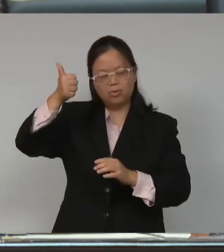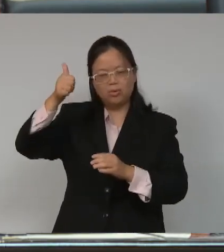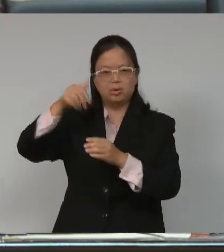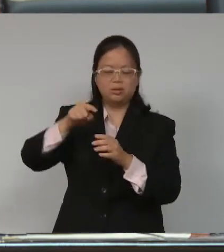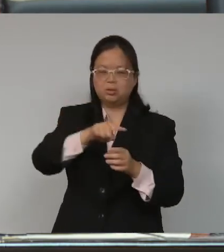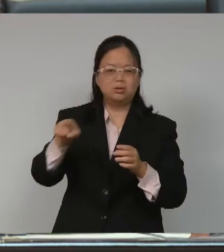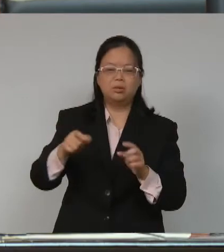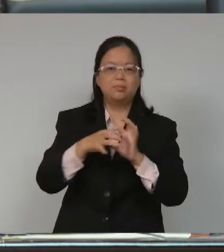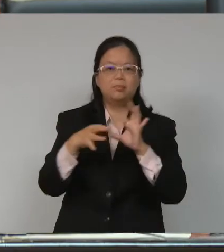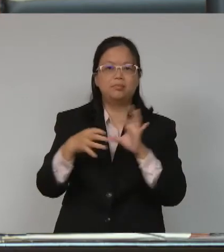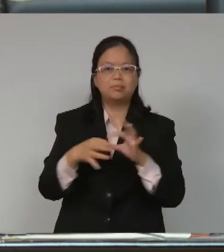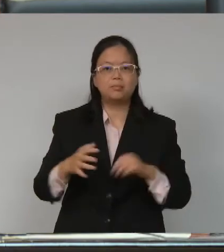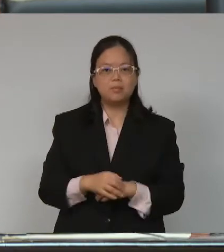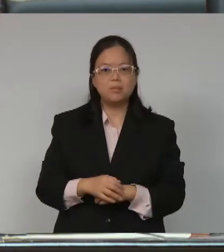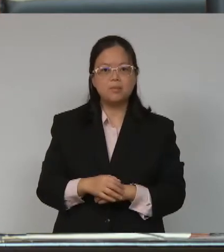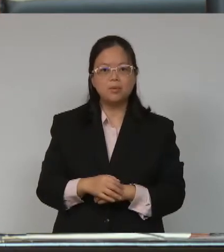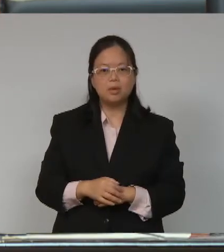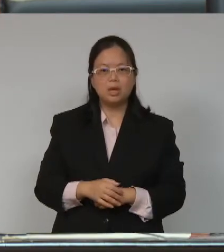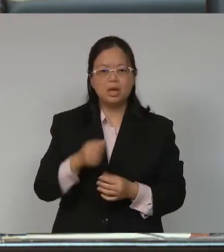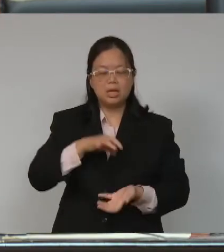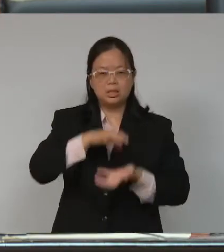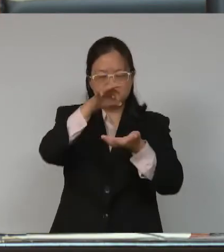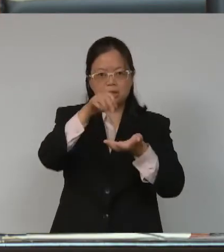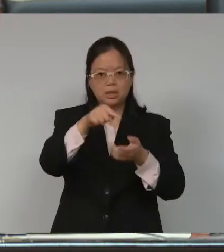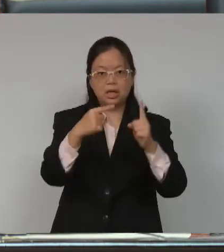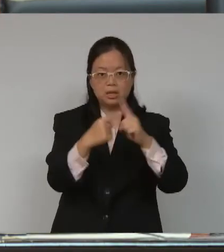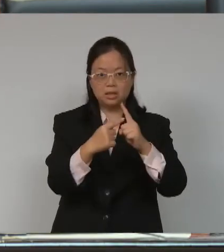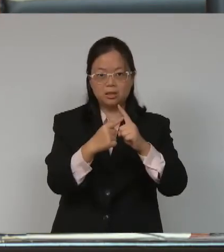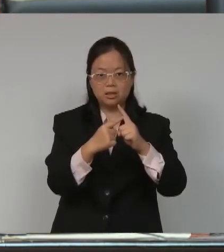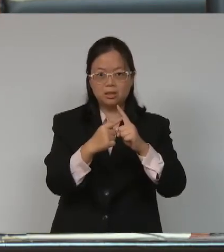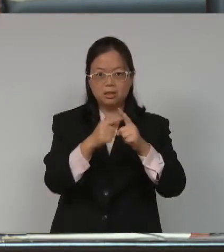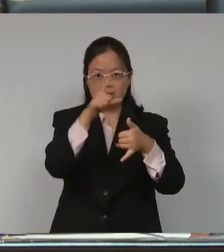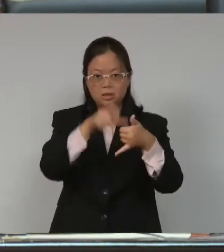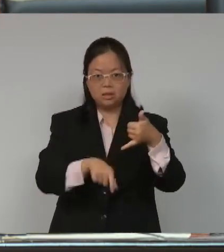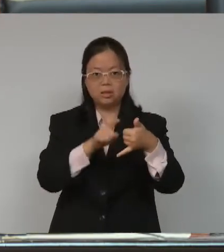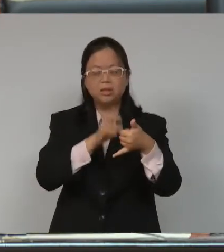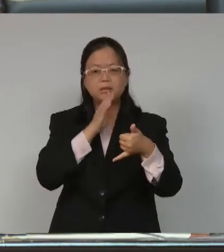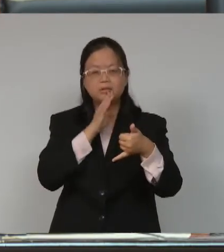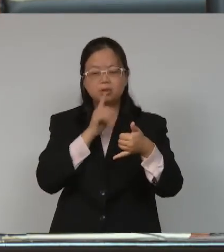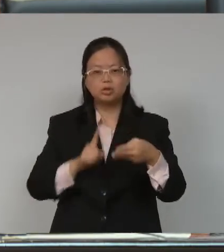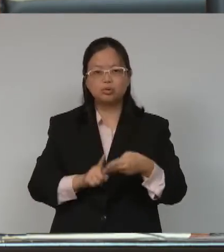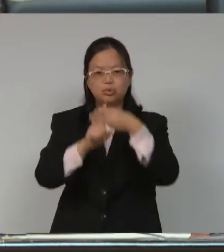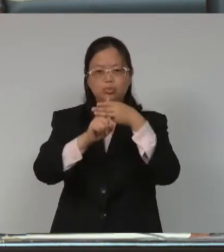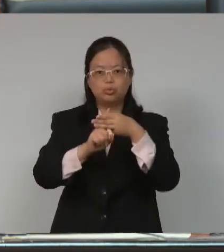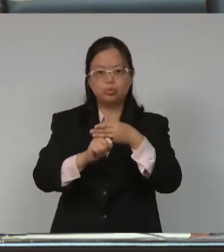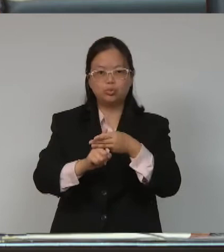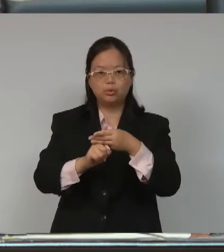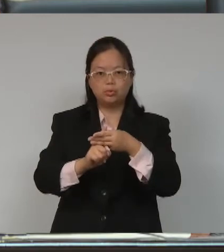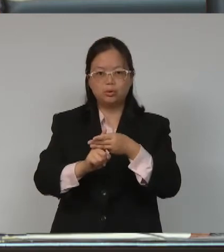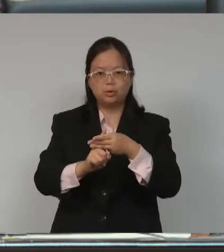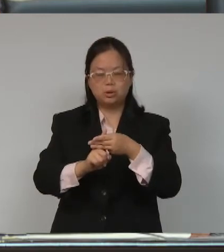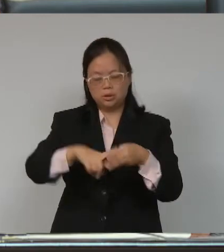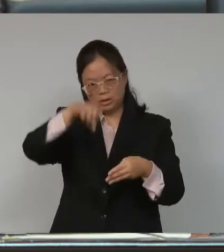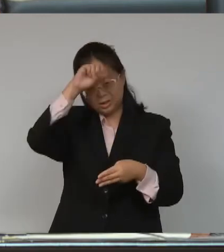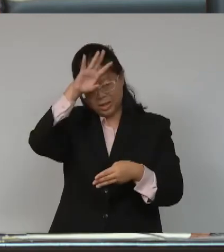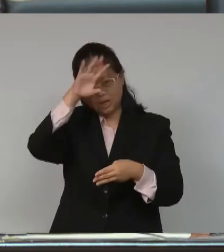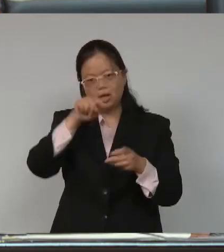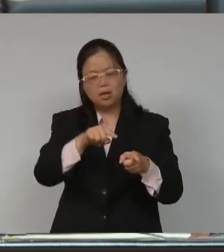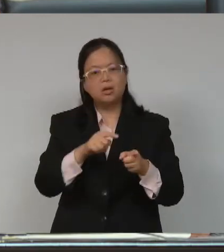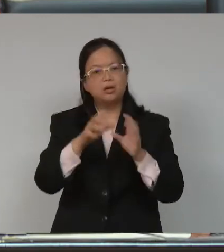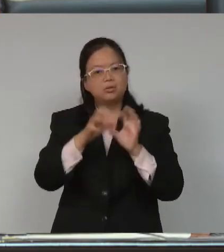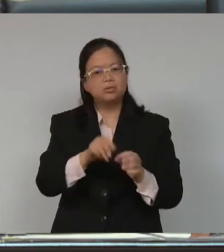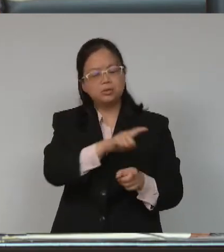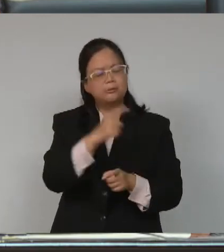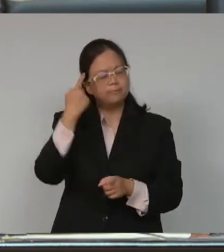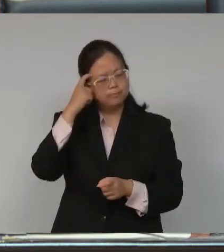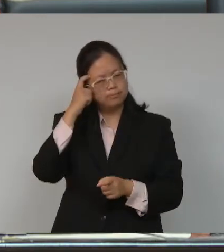要提案人因为提案人是一个主我们的主要政党，他可能就要进一步去思考说，确实没有违反，所以而